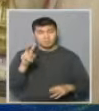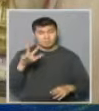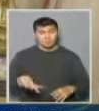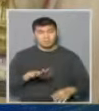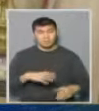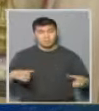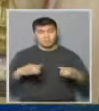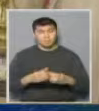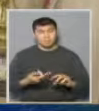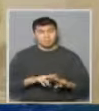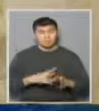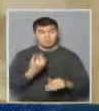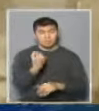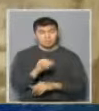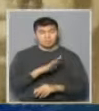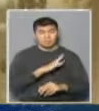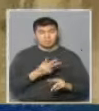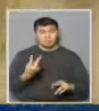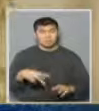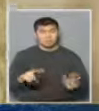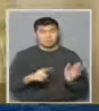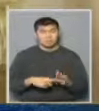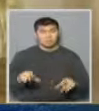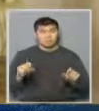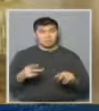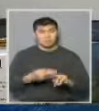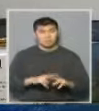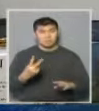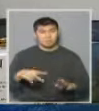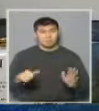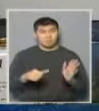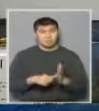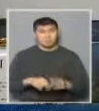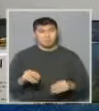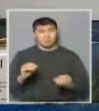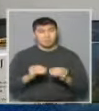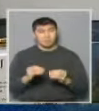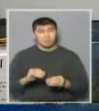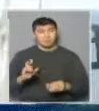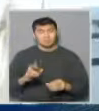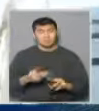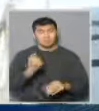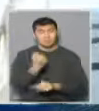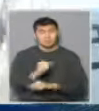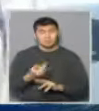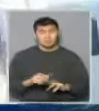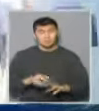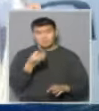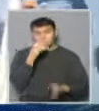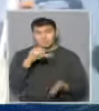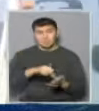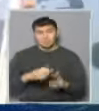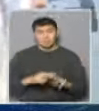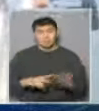место в общекомандном зачете, завоевав 27 золотых, 26 серебряных и 10 бронзовых наград. В Паралимпиаде в Токио приняли